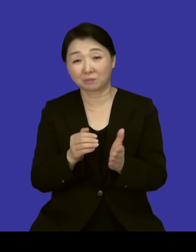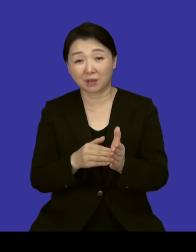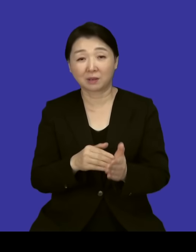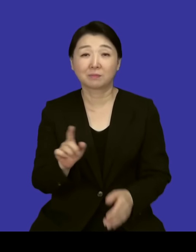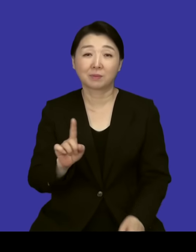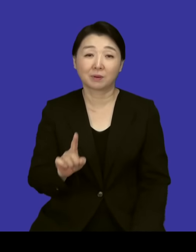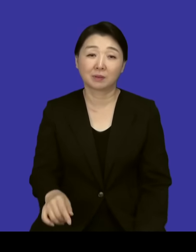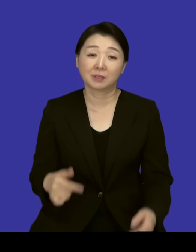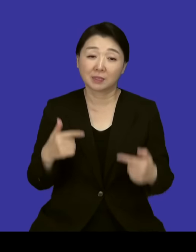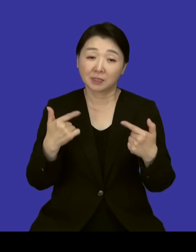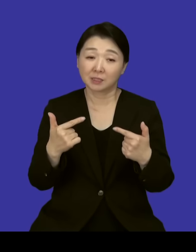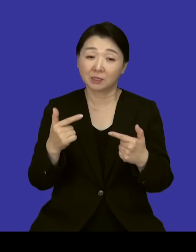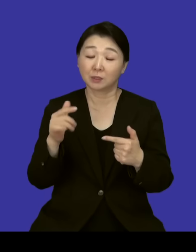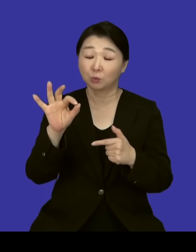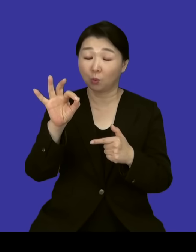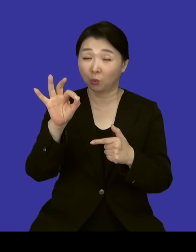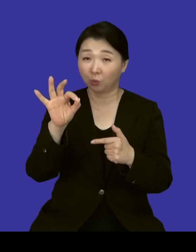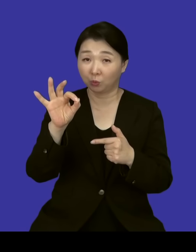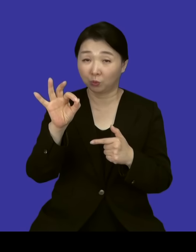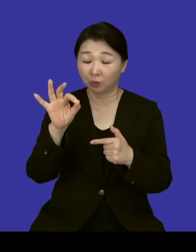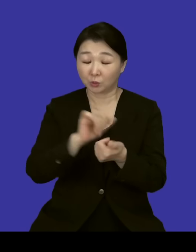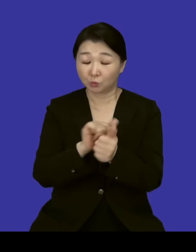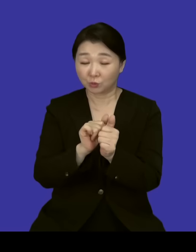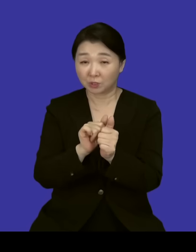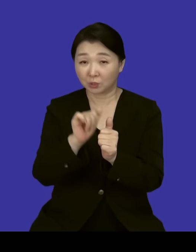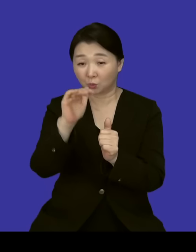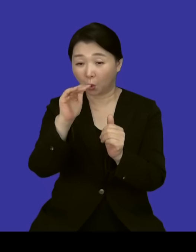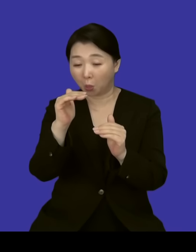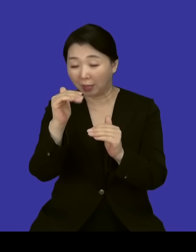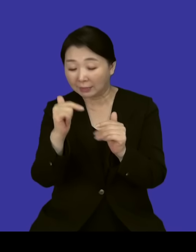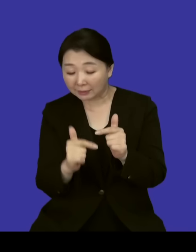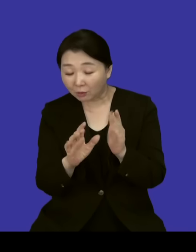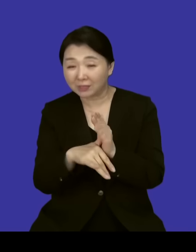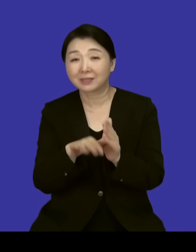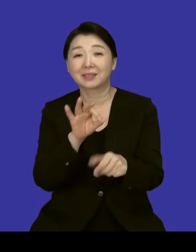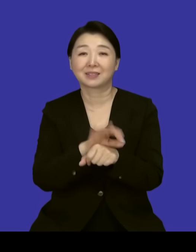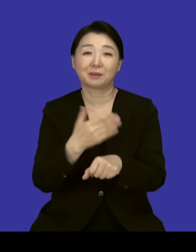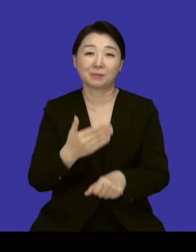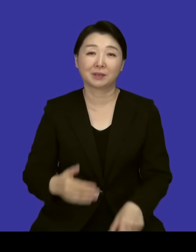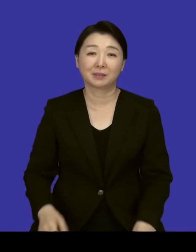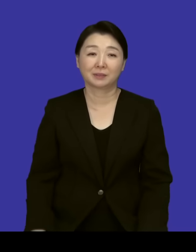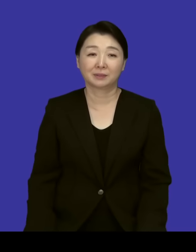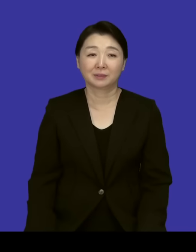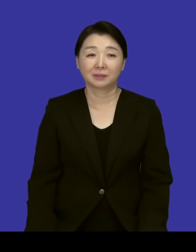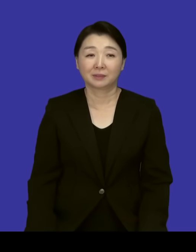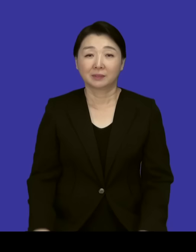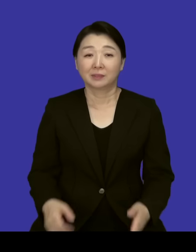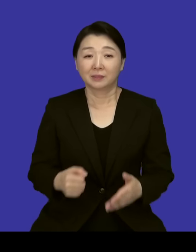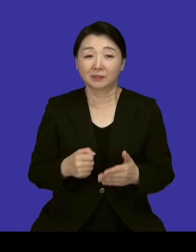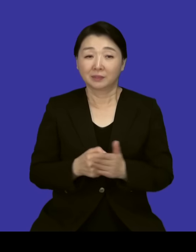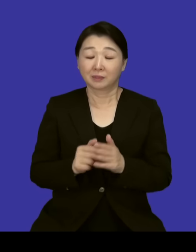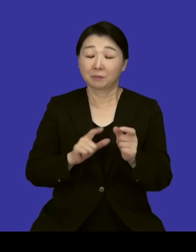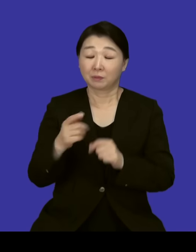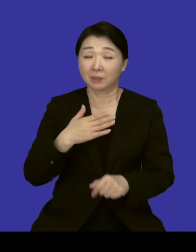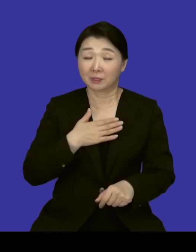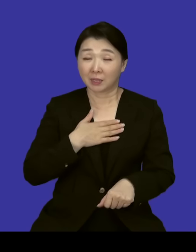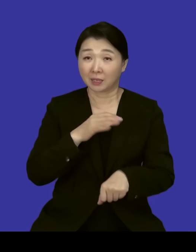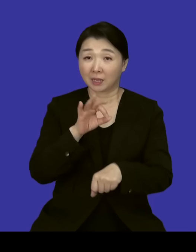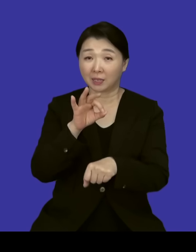되냐면 항상 떨어질 때만 주식을 살 수 있게 돼요. 아 그러네요. 네, 그래서 네네네. 많은 분들이 왜 제가